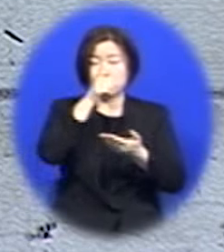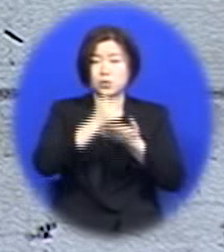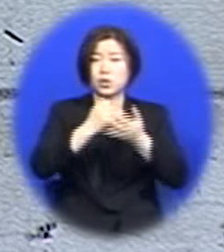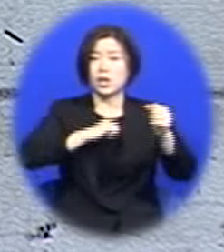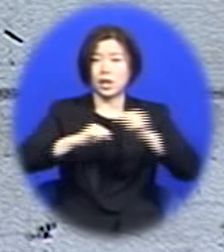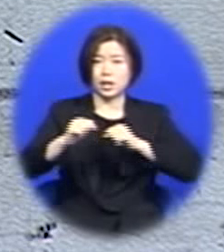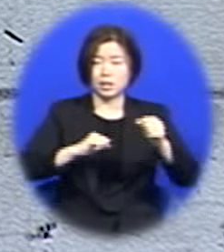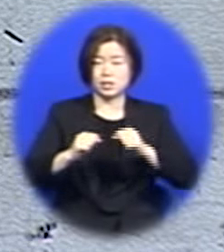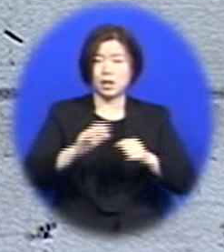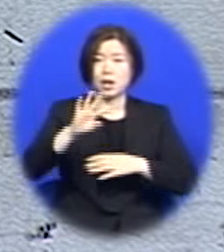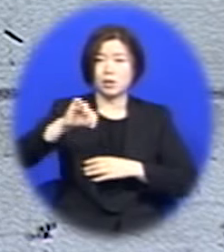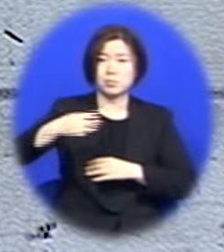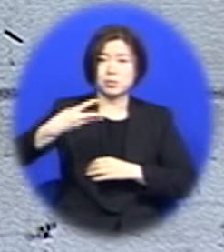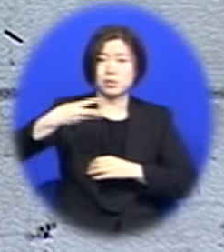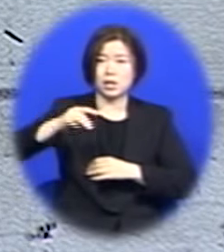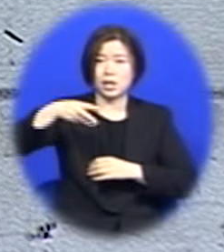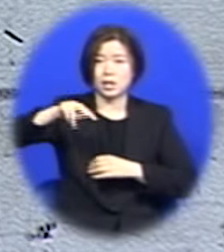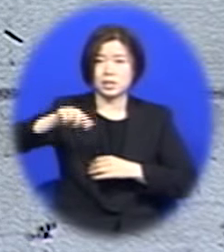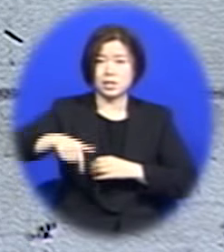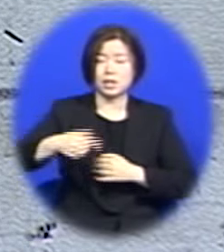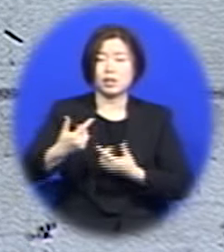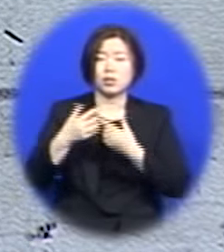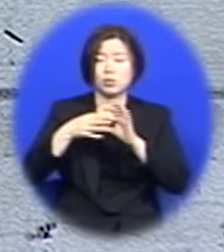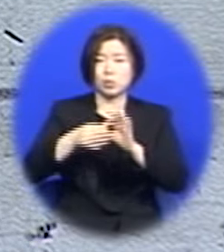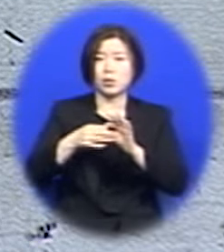솔로몬 성전 다 무너집니다.